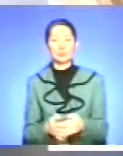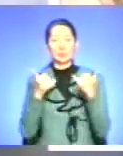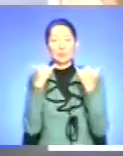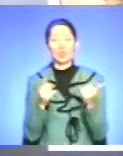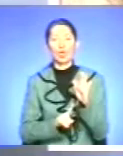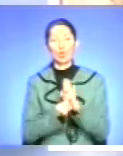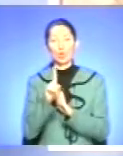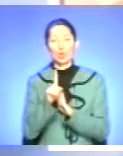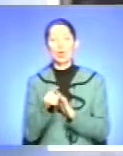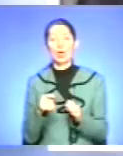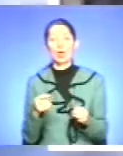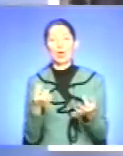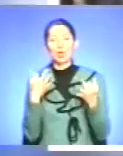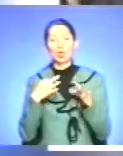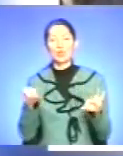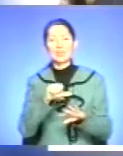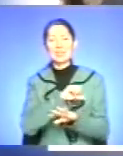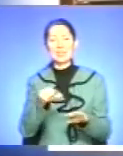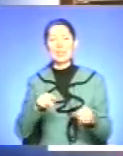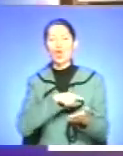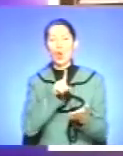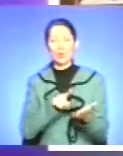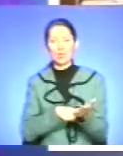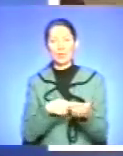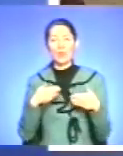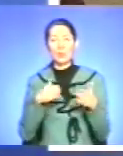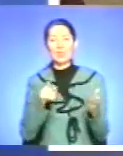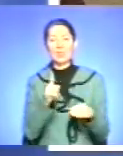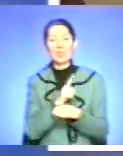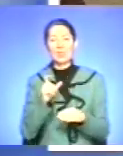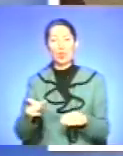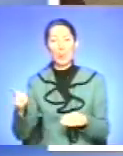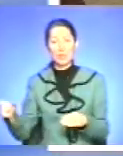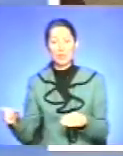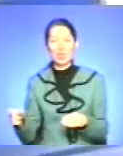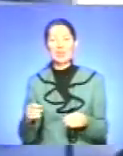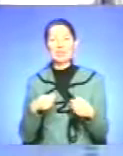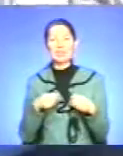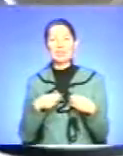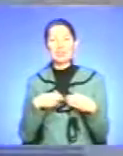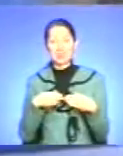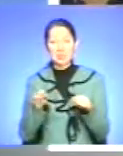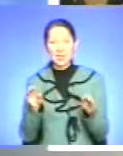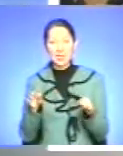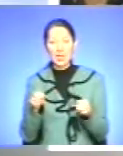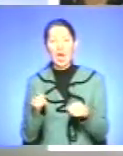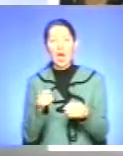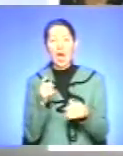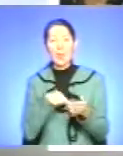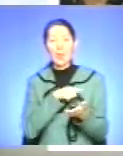Сьогодні розпочалося зовнішнє незалежне оцінювання. Випускники Тернопільщини здали тестування з хімії.